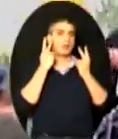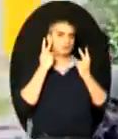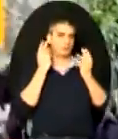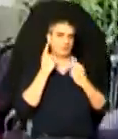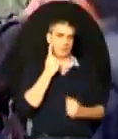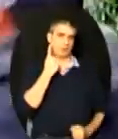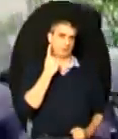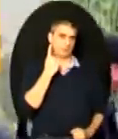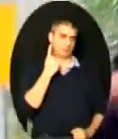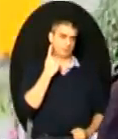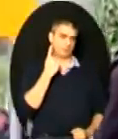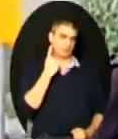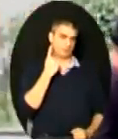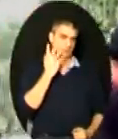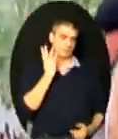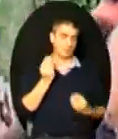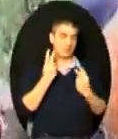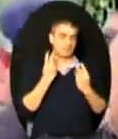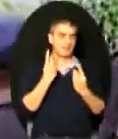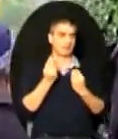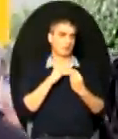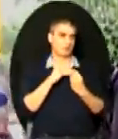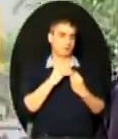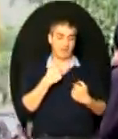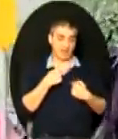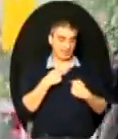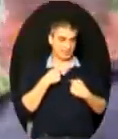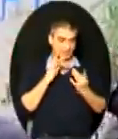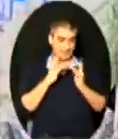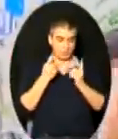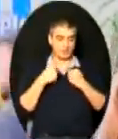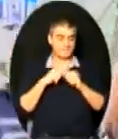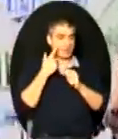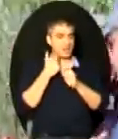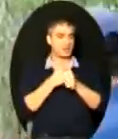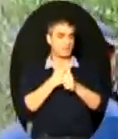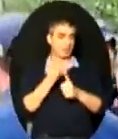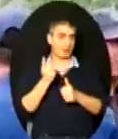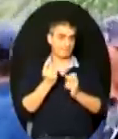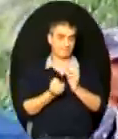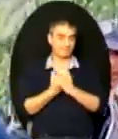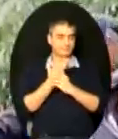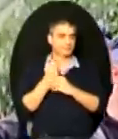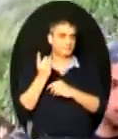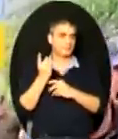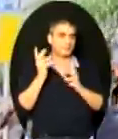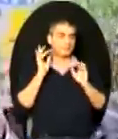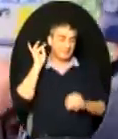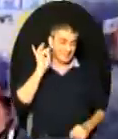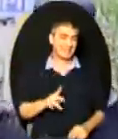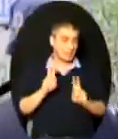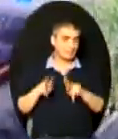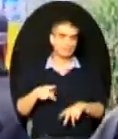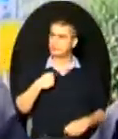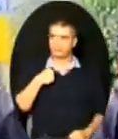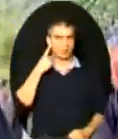אשריות. אבל חשוב דבר אחד להוסיף. אני, בניגוד לוועדת המעקב שגינתה באופן מוחלט, אני